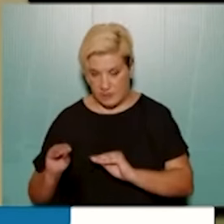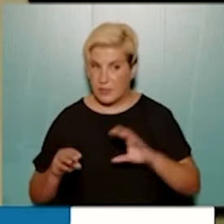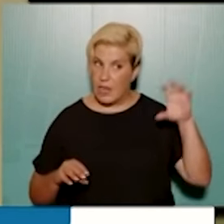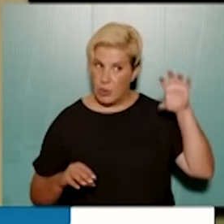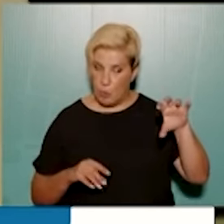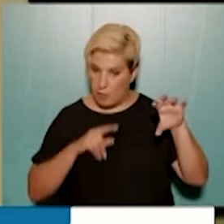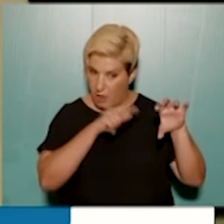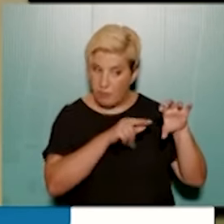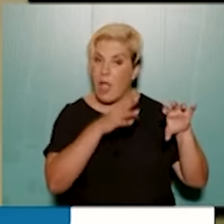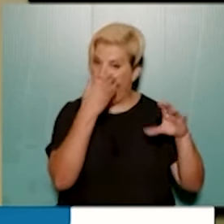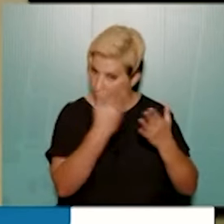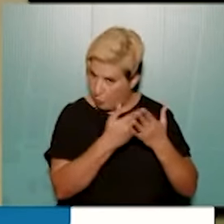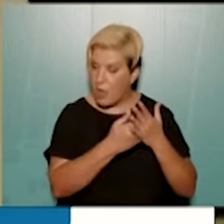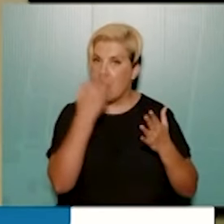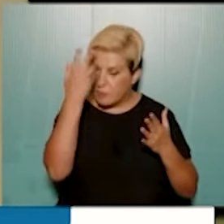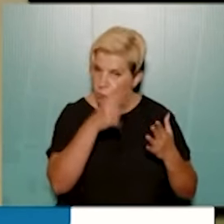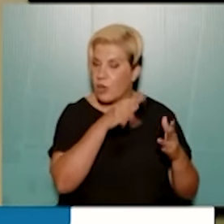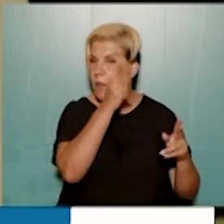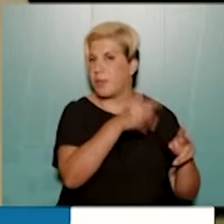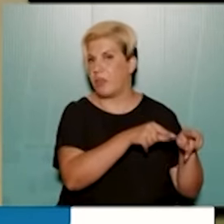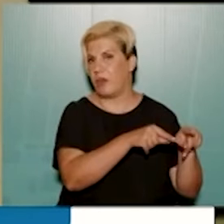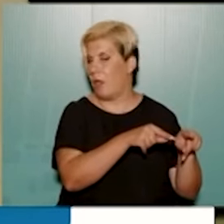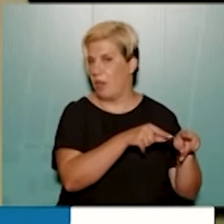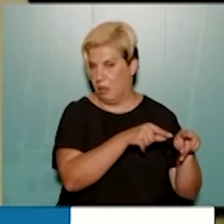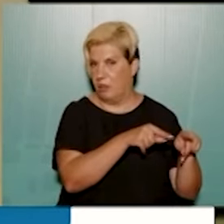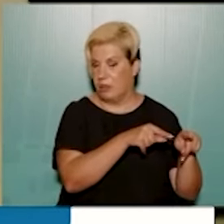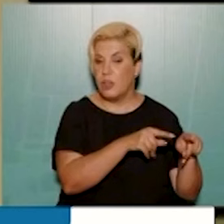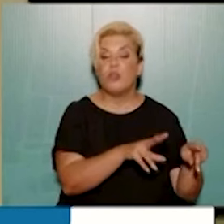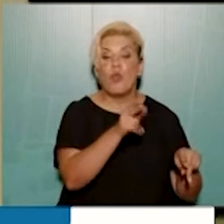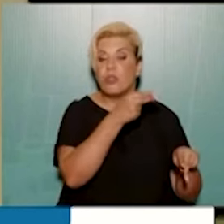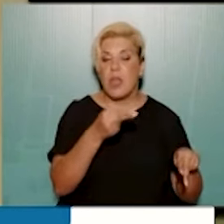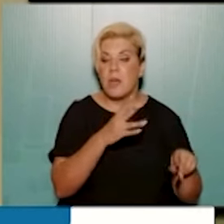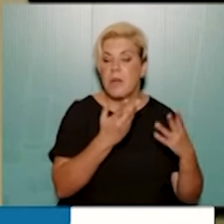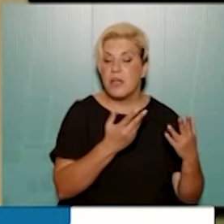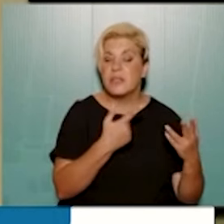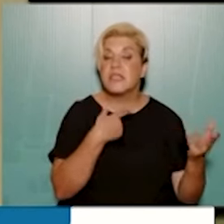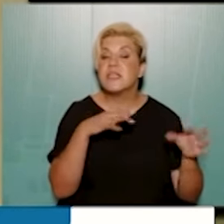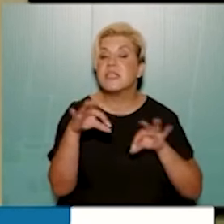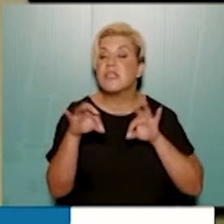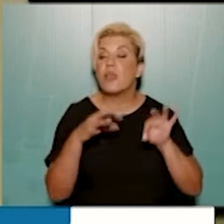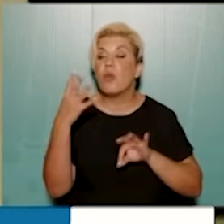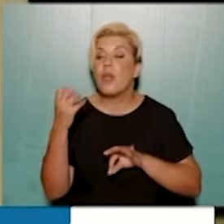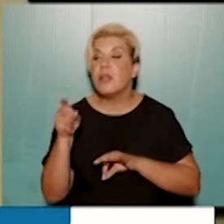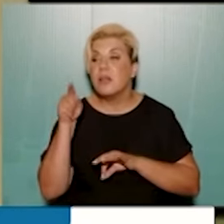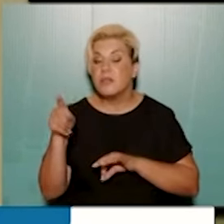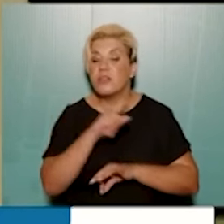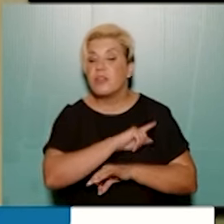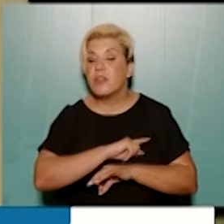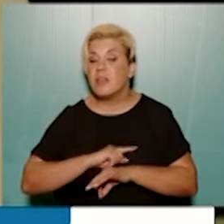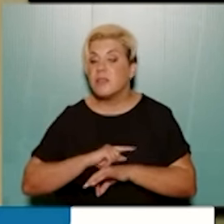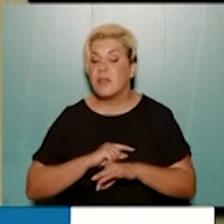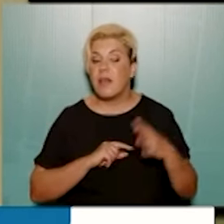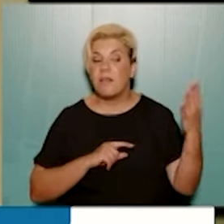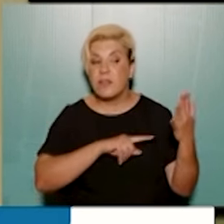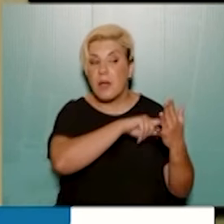λιώμενα, εφόσον αποδεικνύονται επιστημονικά επικίνδυνα. Το ζήτημα είναι τι σχέδιο έχετε ως διοίκηση για αυτά τα